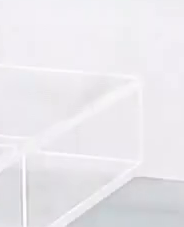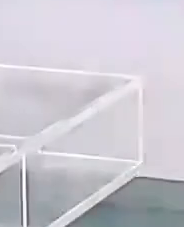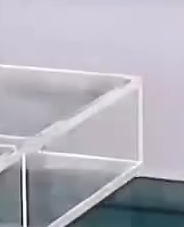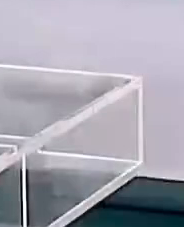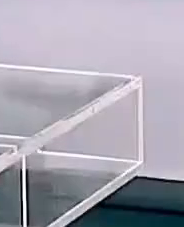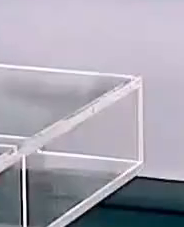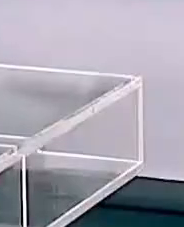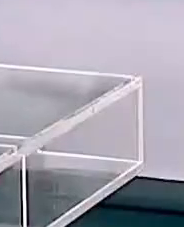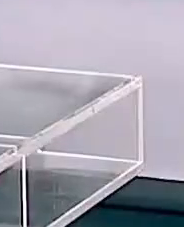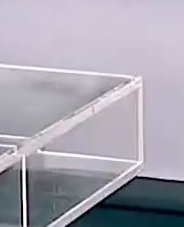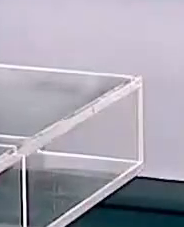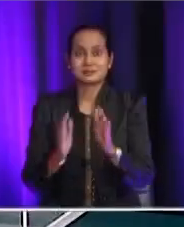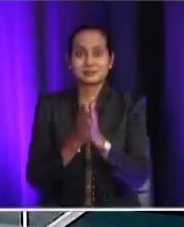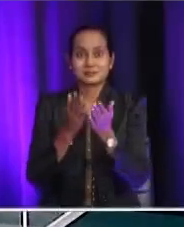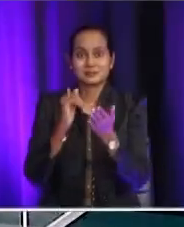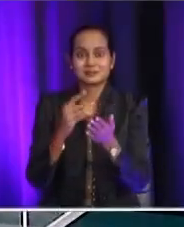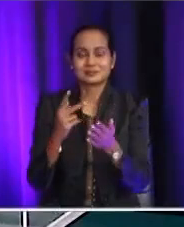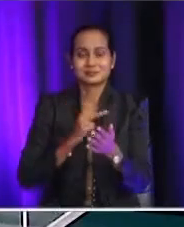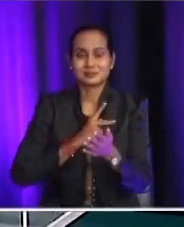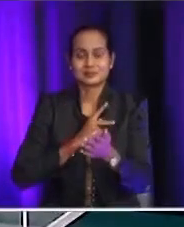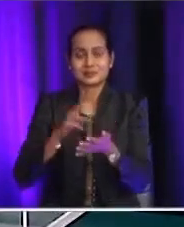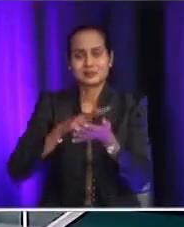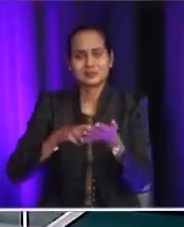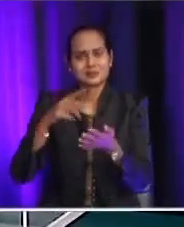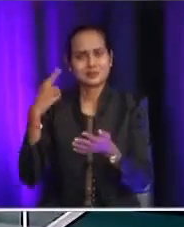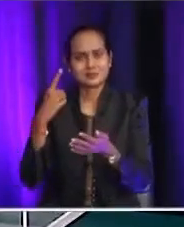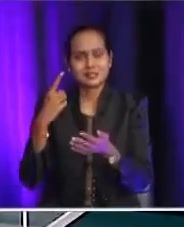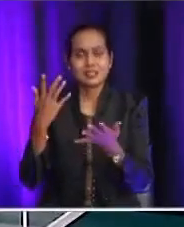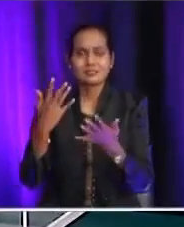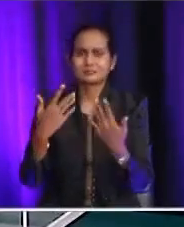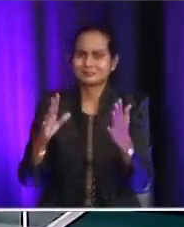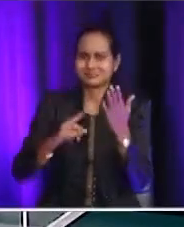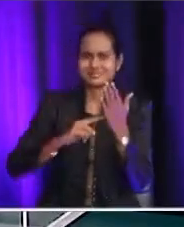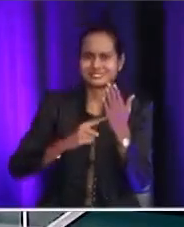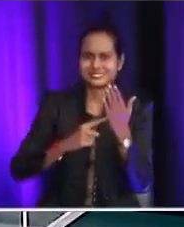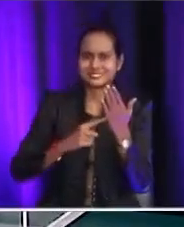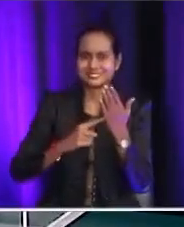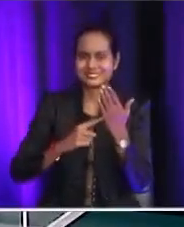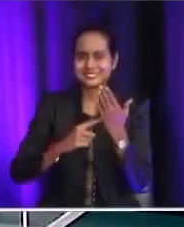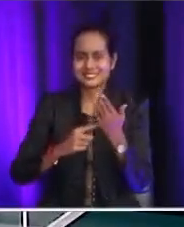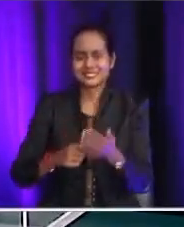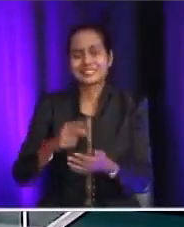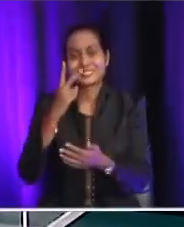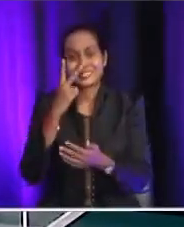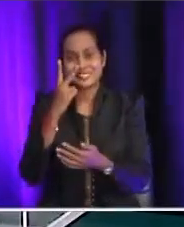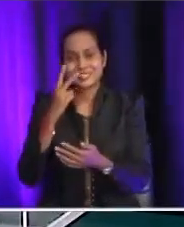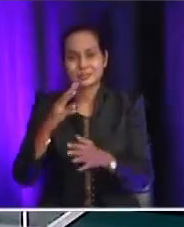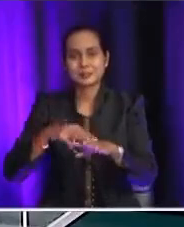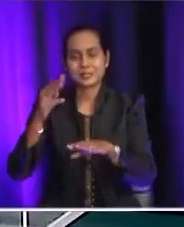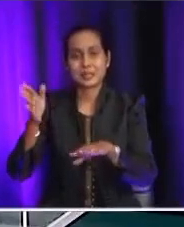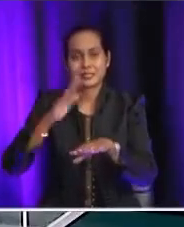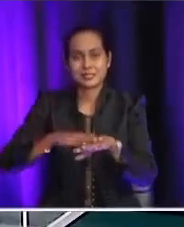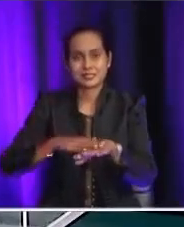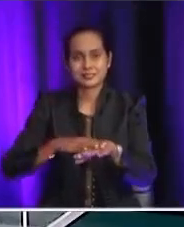KPM. Buku yang ku baca selalu memberikan. Dah mulalah cikgu. Masa kita menyaksikan Menengah Atas bersama